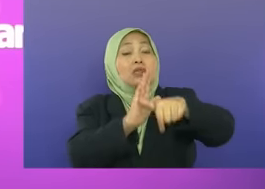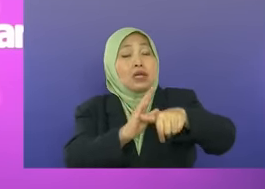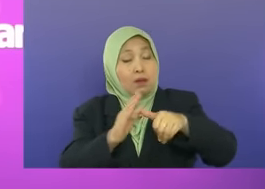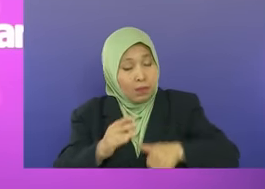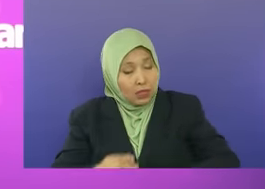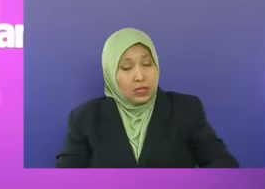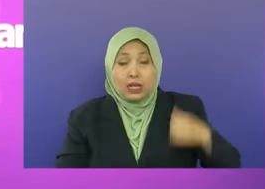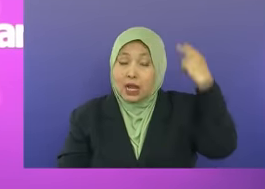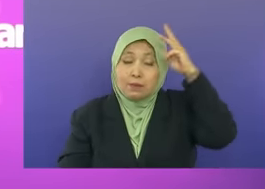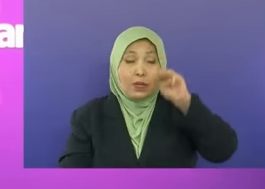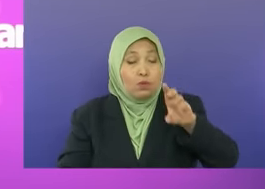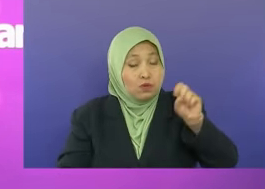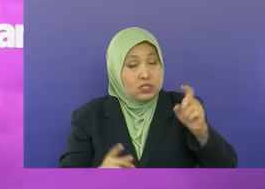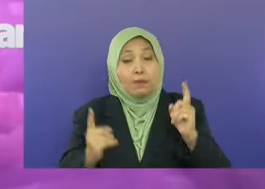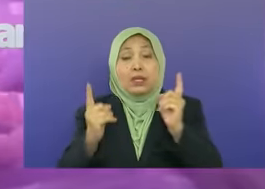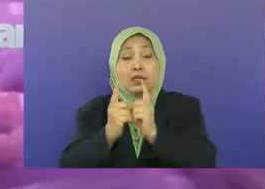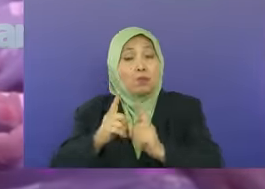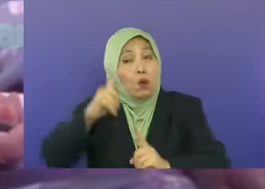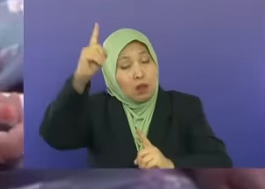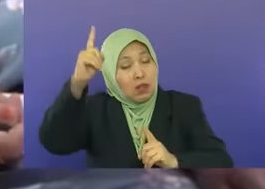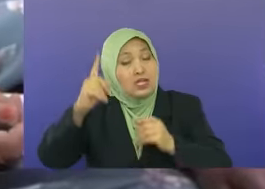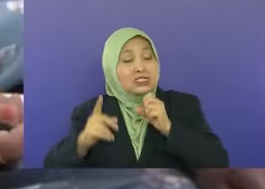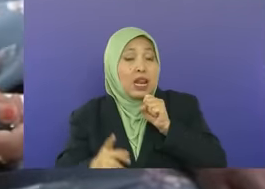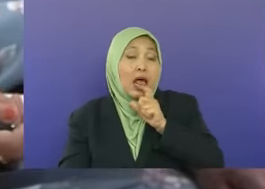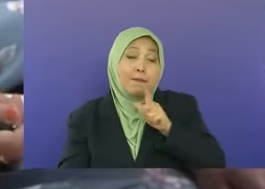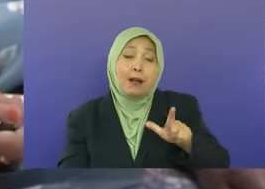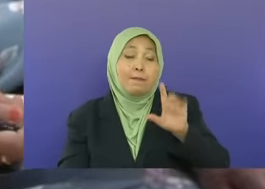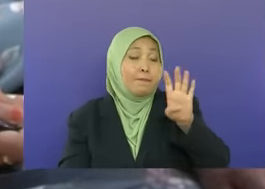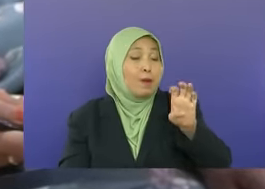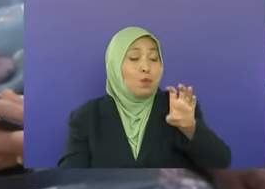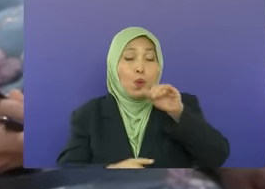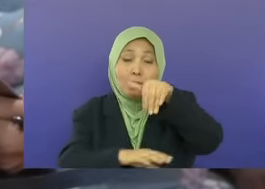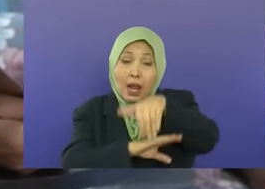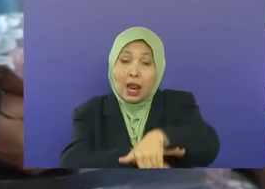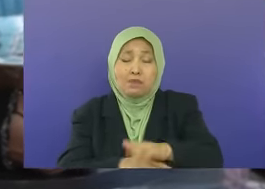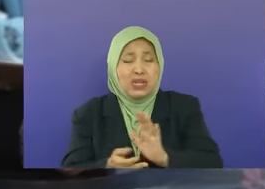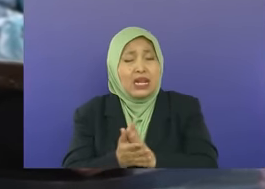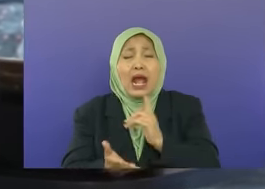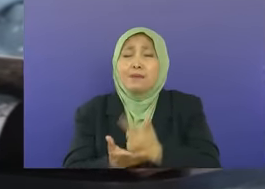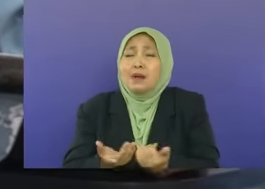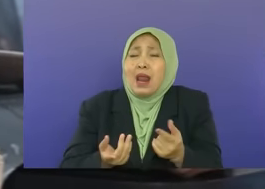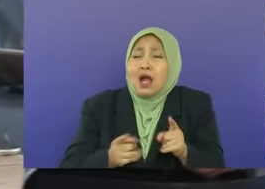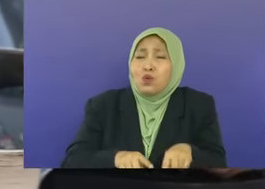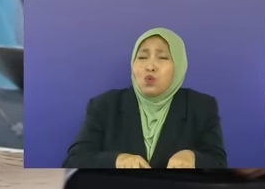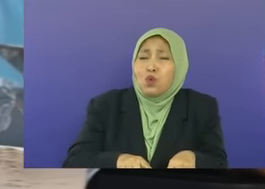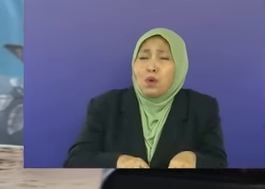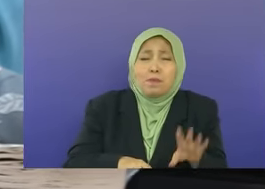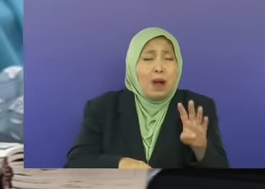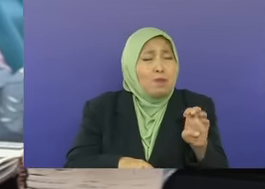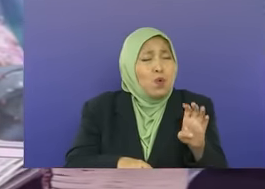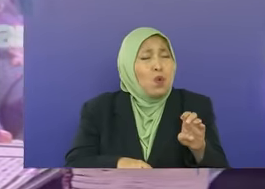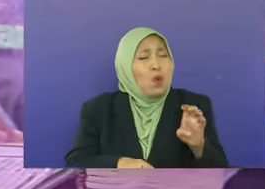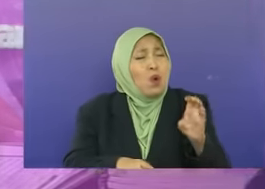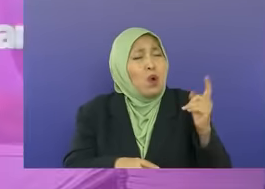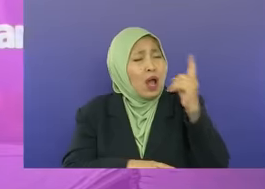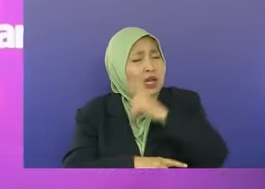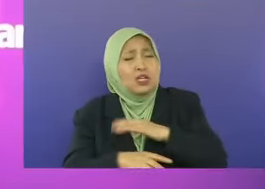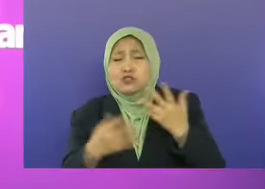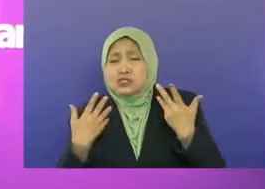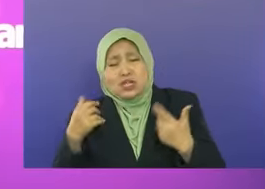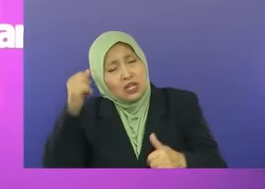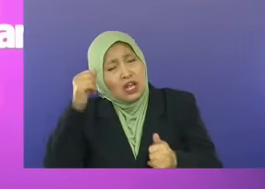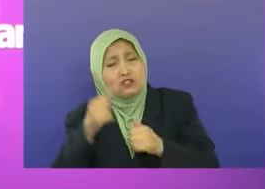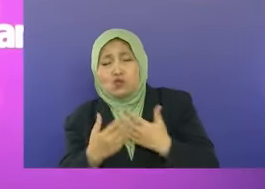bertemu nabi Musa bertemu Allah selama 40 malam maka apakah yang berlaku adalah Tinggal 40 hari misalnya mengingatkan Anda